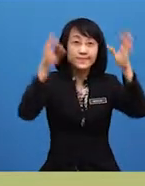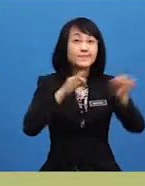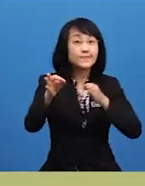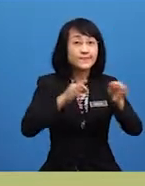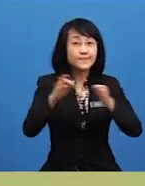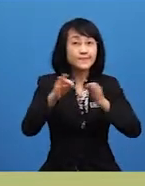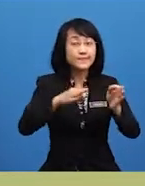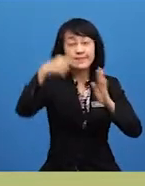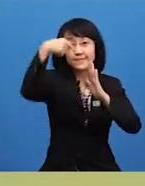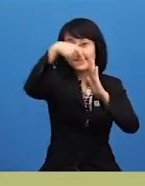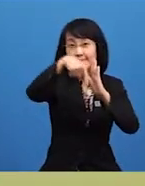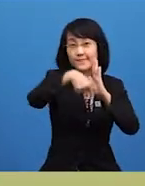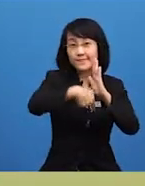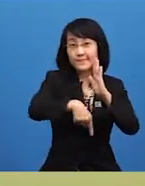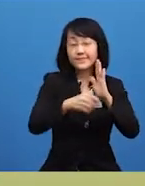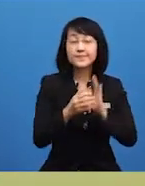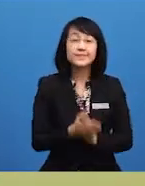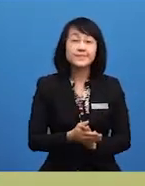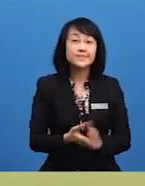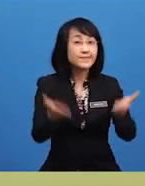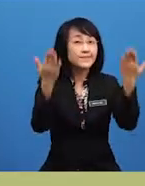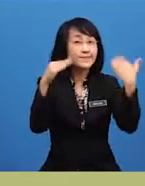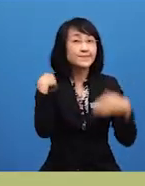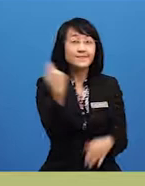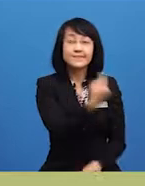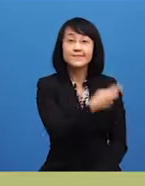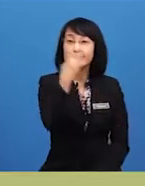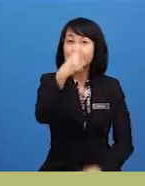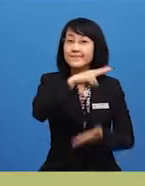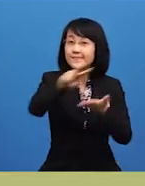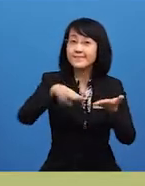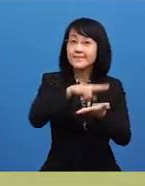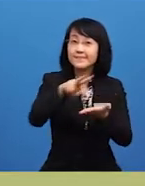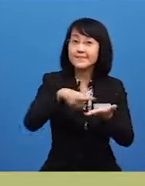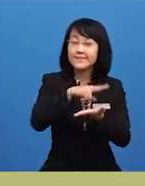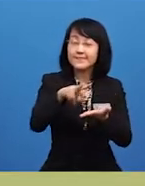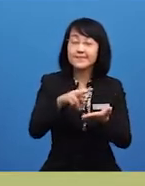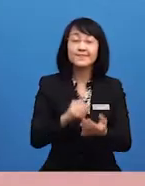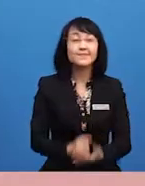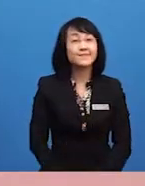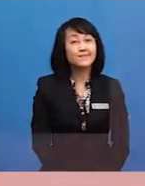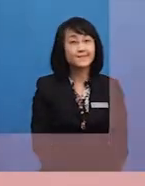terangkan dengan lebih lanjut, mari kita lihat video yang ditayangkan.